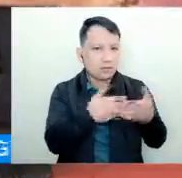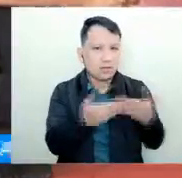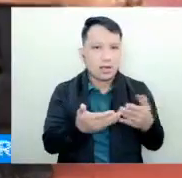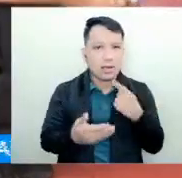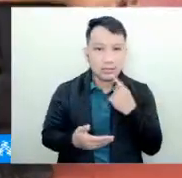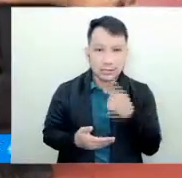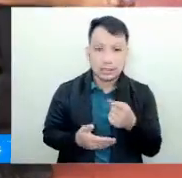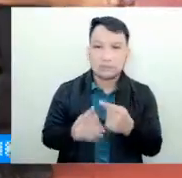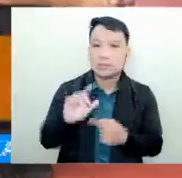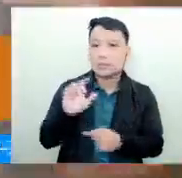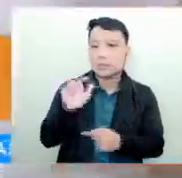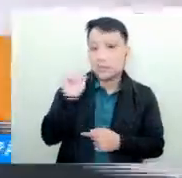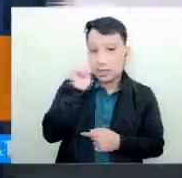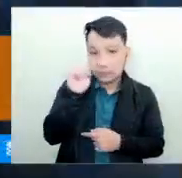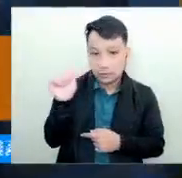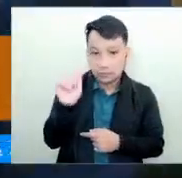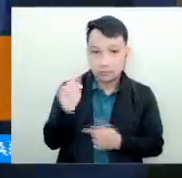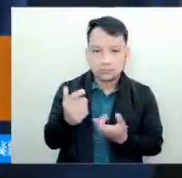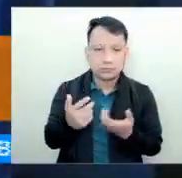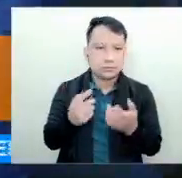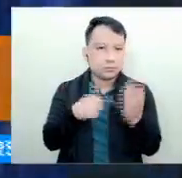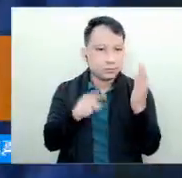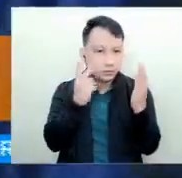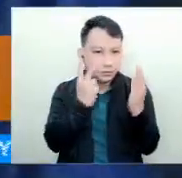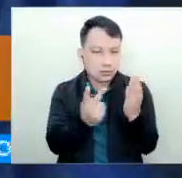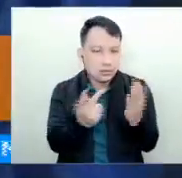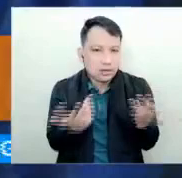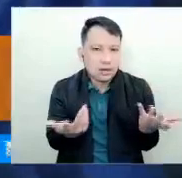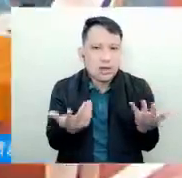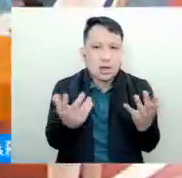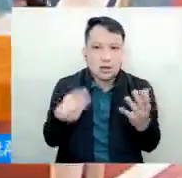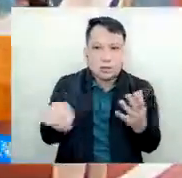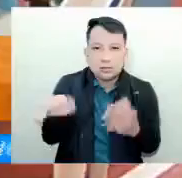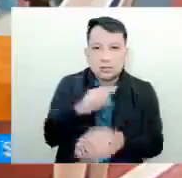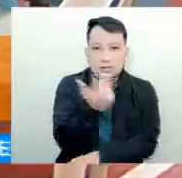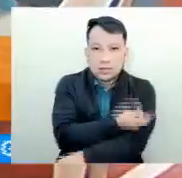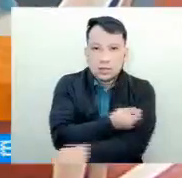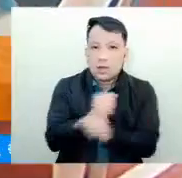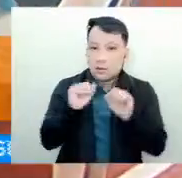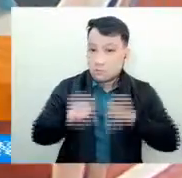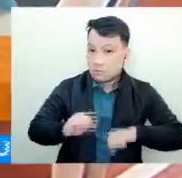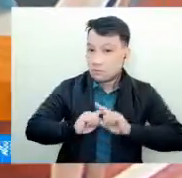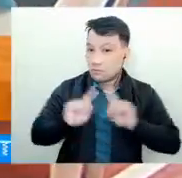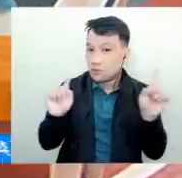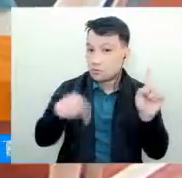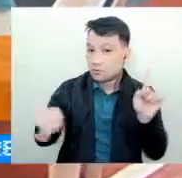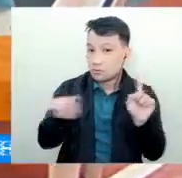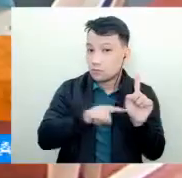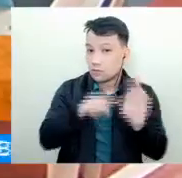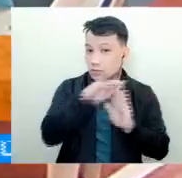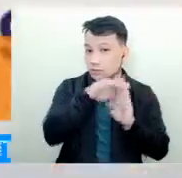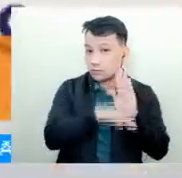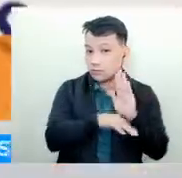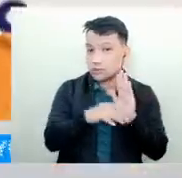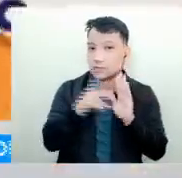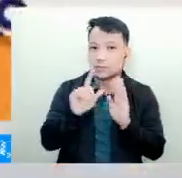hindi makakalusot ang sino mang magtatangkang magpabakuna, pero wala sa kanilang priority list.